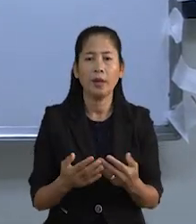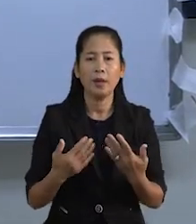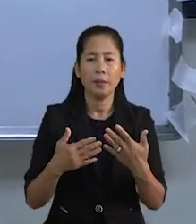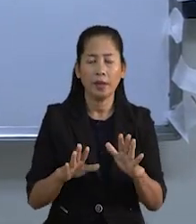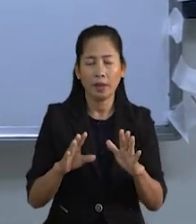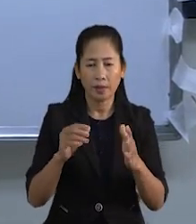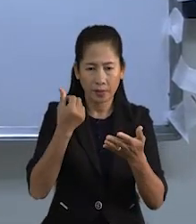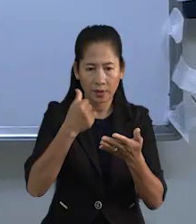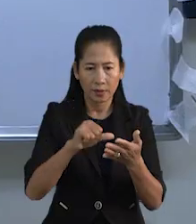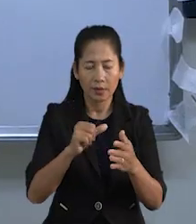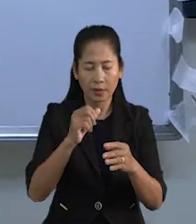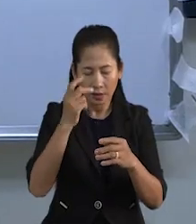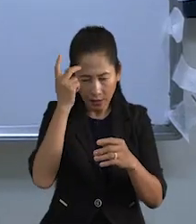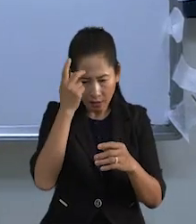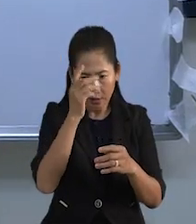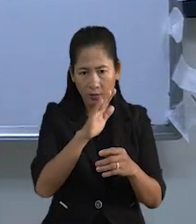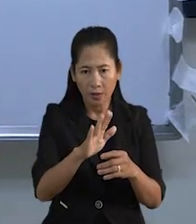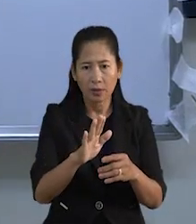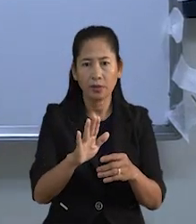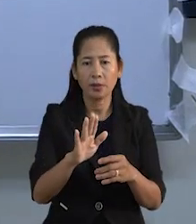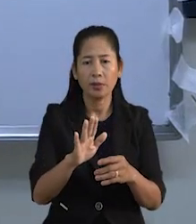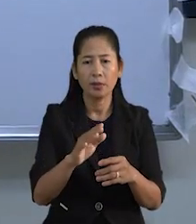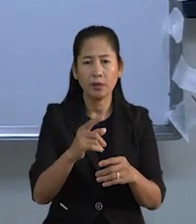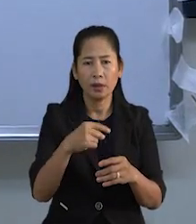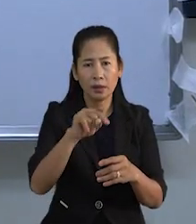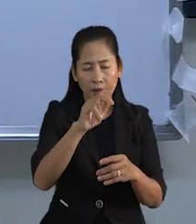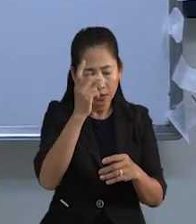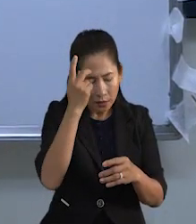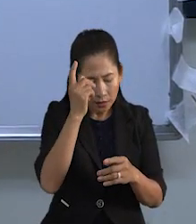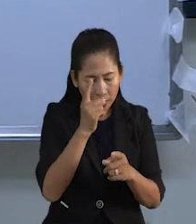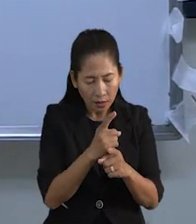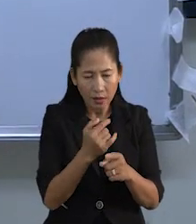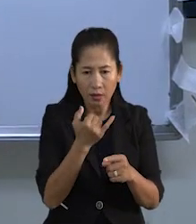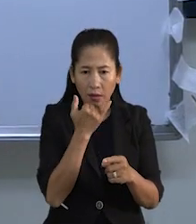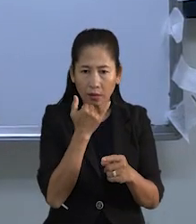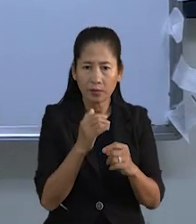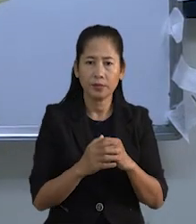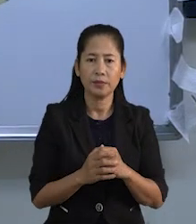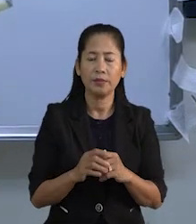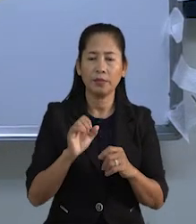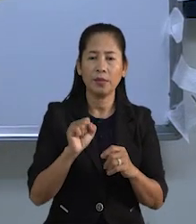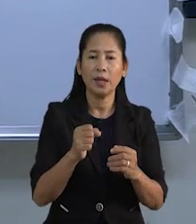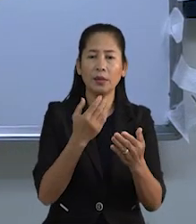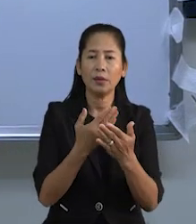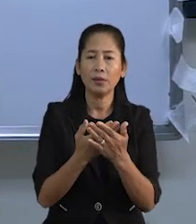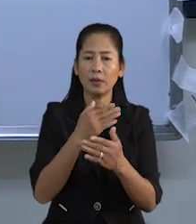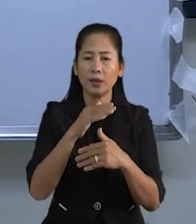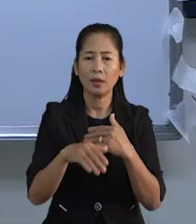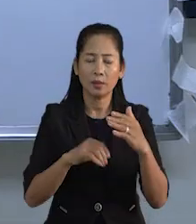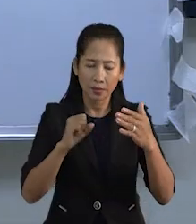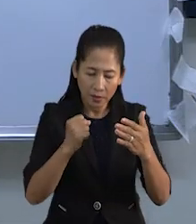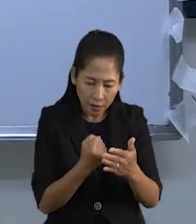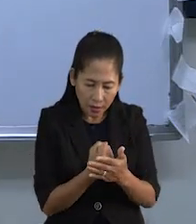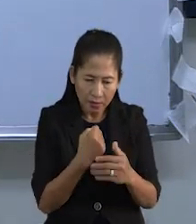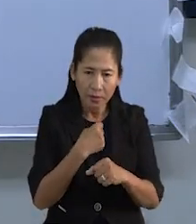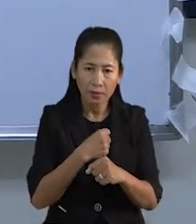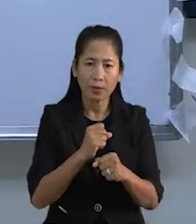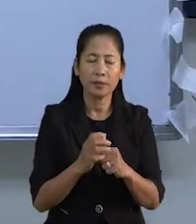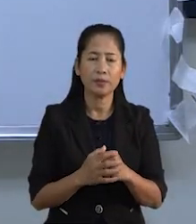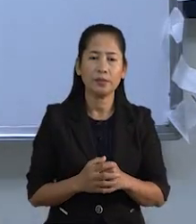យដើម្បីផ្ទៀងផ្ទាត់ការគិតរបស់កូនណាតើកូនគិតបានត្រឹមត្រូវដែរឬទេបាទអរគុណកូនព្យាយាមធ្វើ